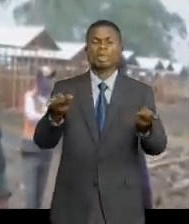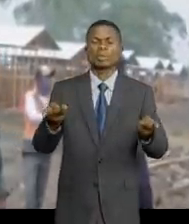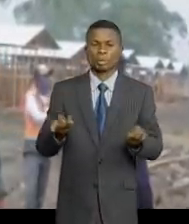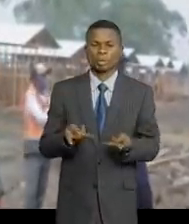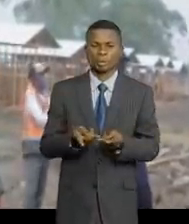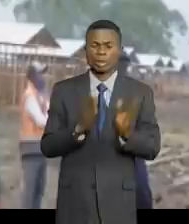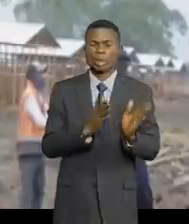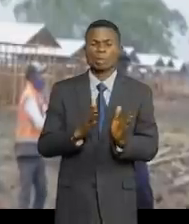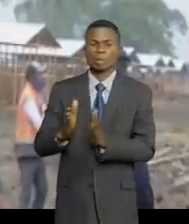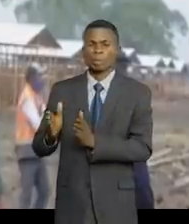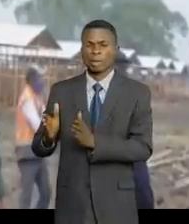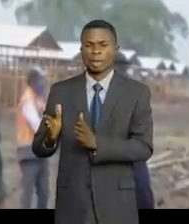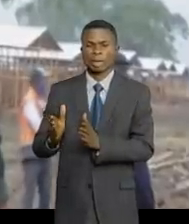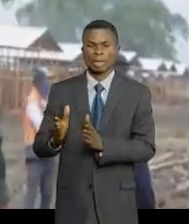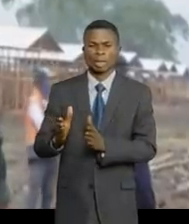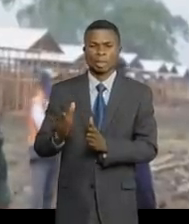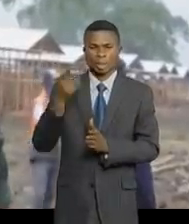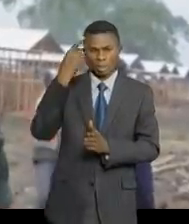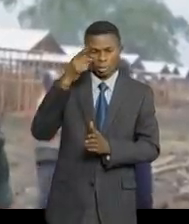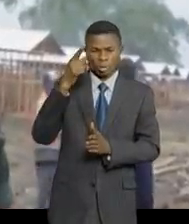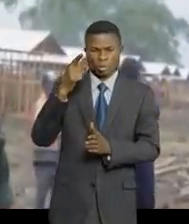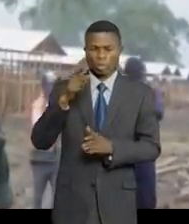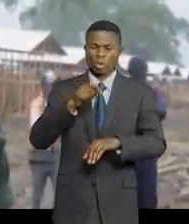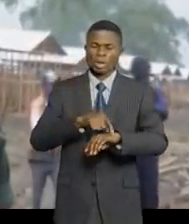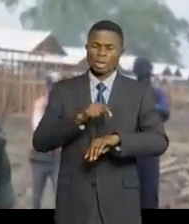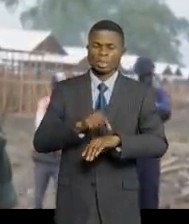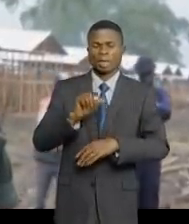est prévu pour le logement momentané pour